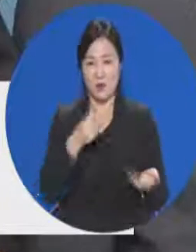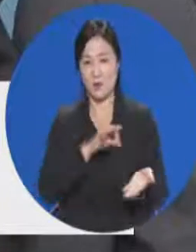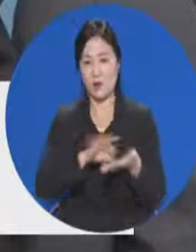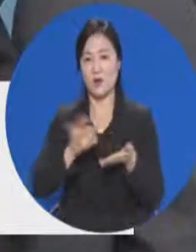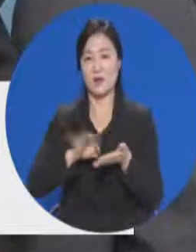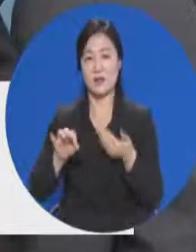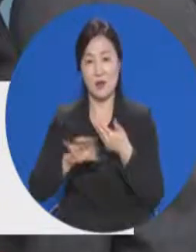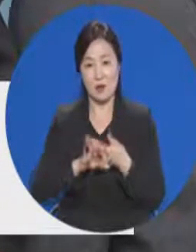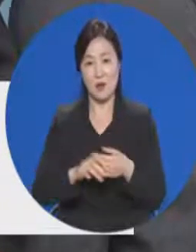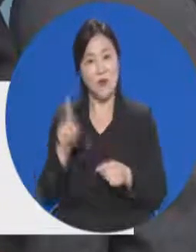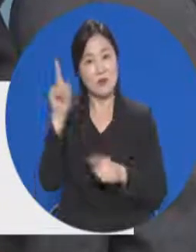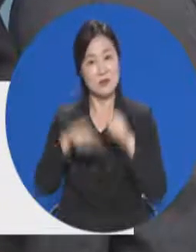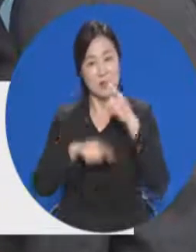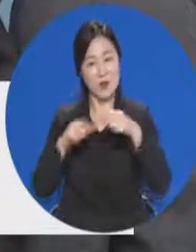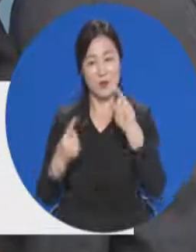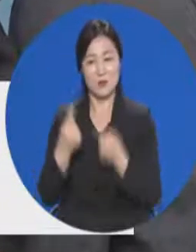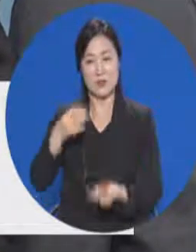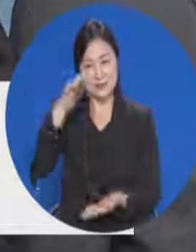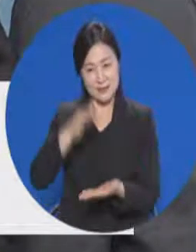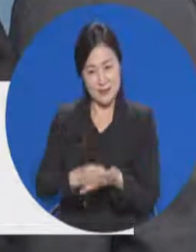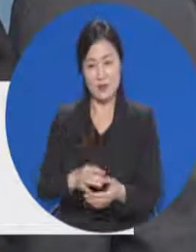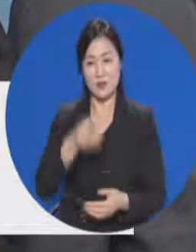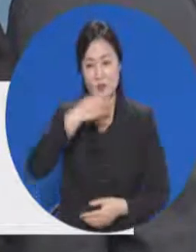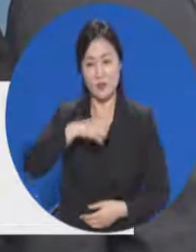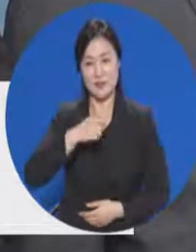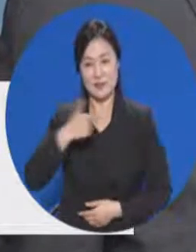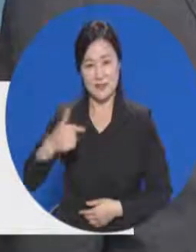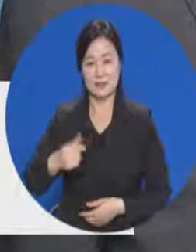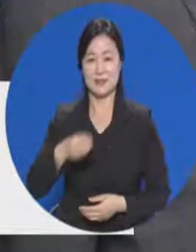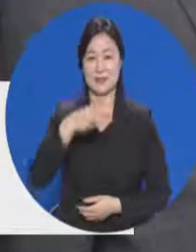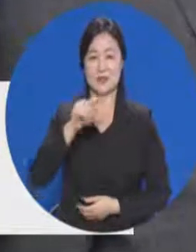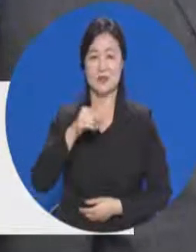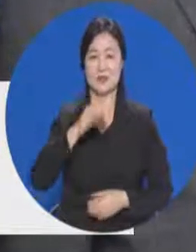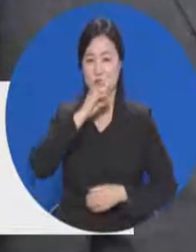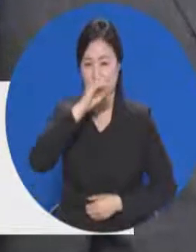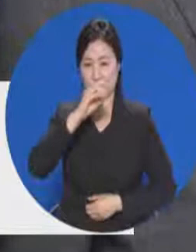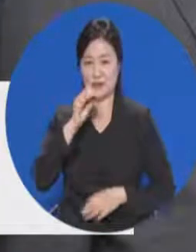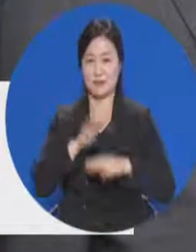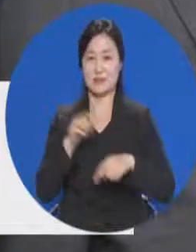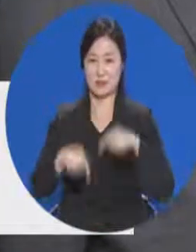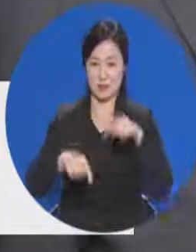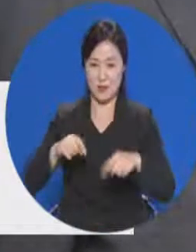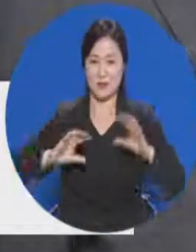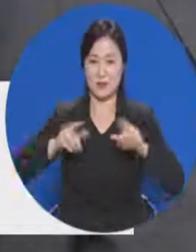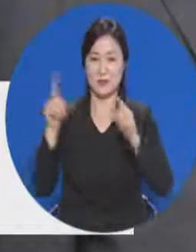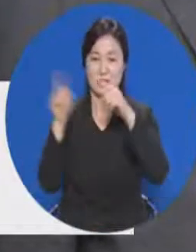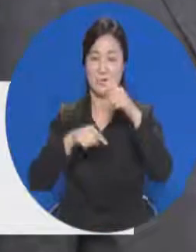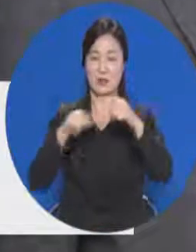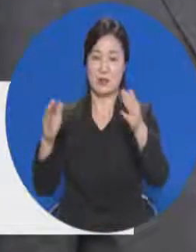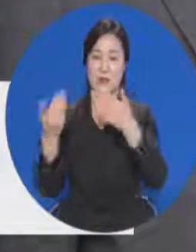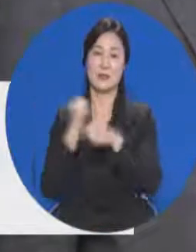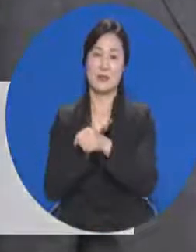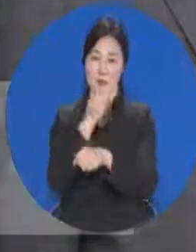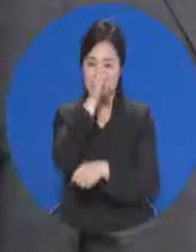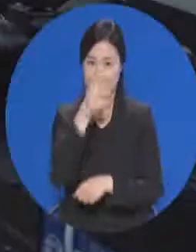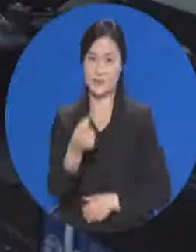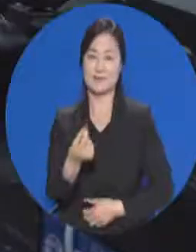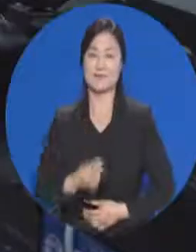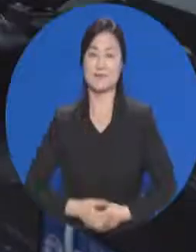어느 대회보다도 저비용 고효율의 탄소중립 실천 국제대회를 개최할 수 있을